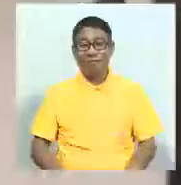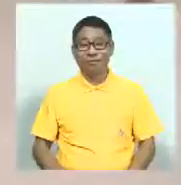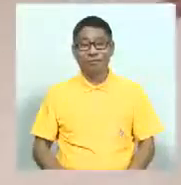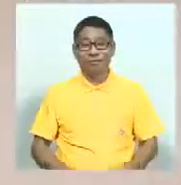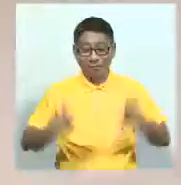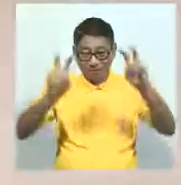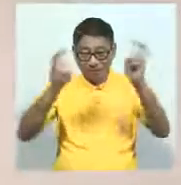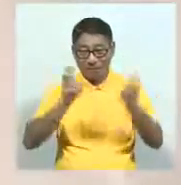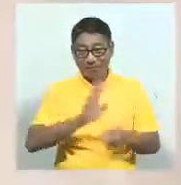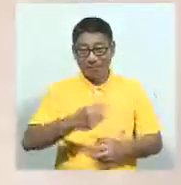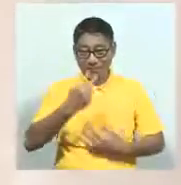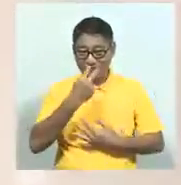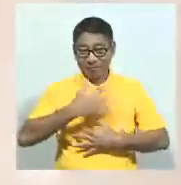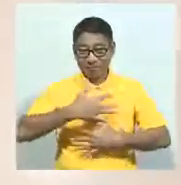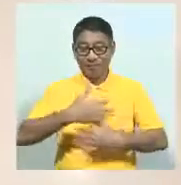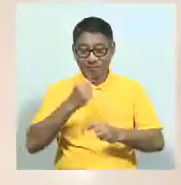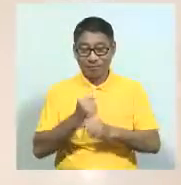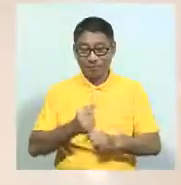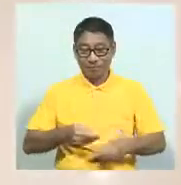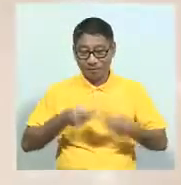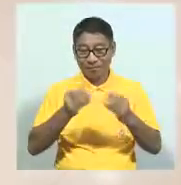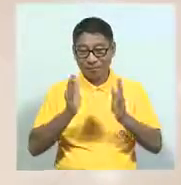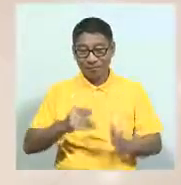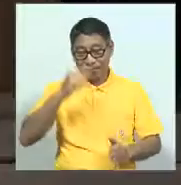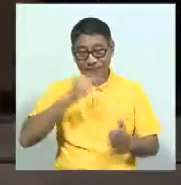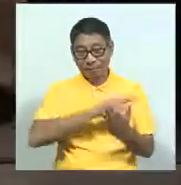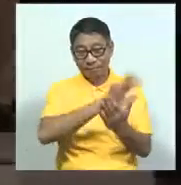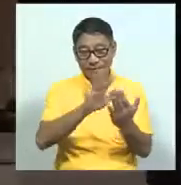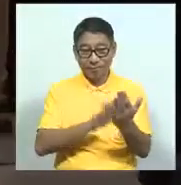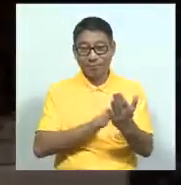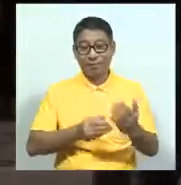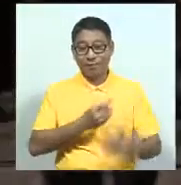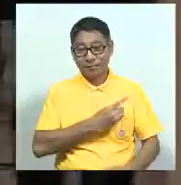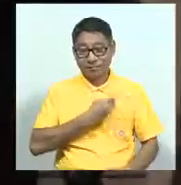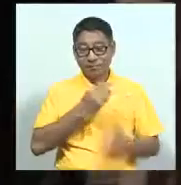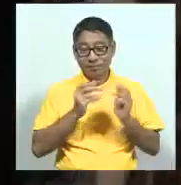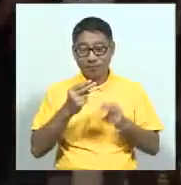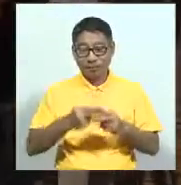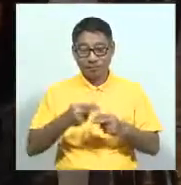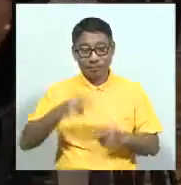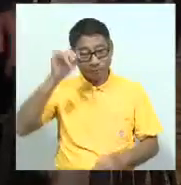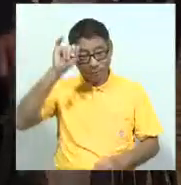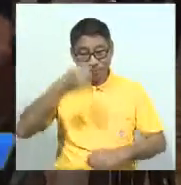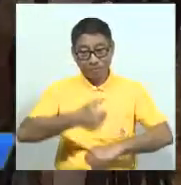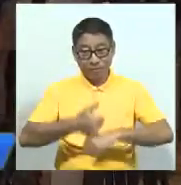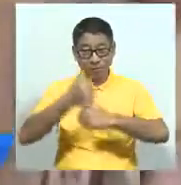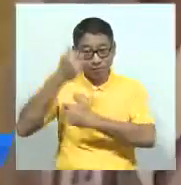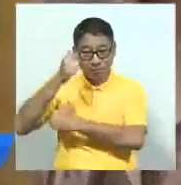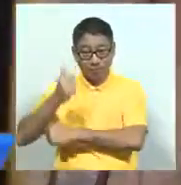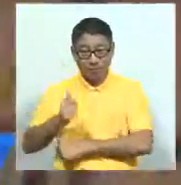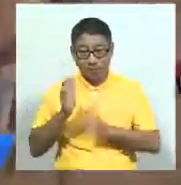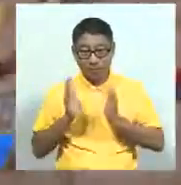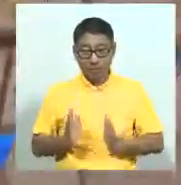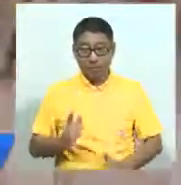สโลแกนของท่านนายกหายใจเข้าไว้ทำเพื่อคนไทยทั้งประเทศนะครับแล้วก็มีการแสดงความยินดีที่คุณจุรินทร์ลักษณะวิสิทธิ์ได้เป็นหัวหน้าพรรคประชาธิปัตย์ค